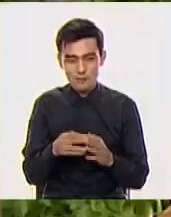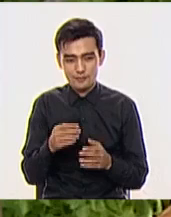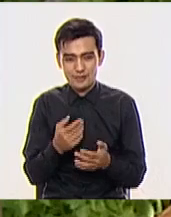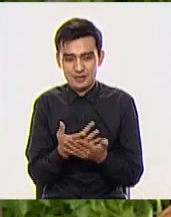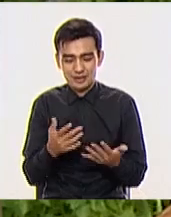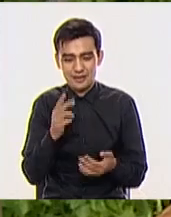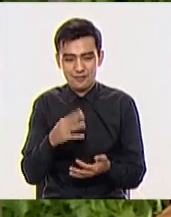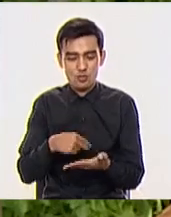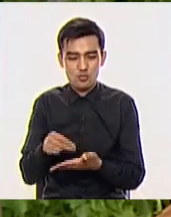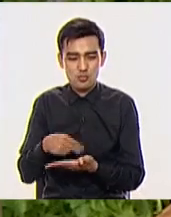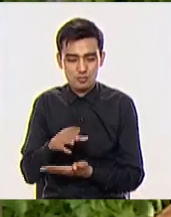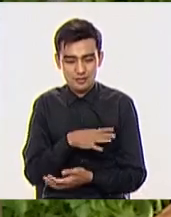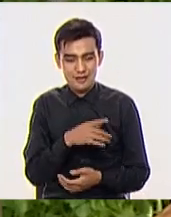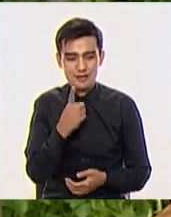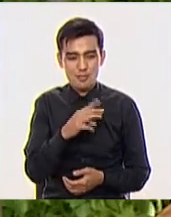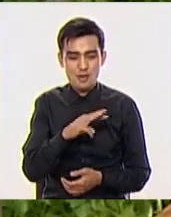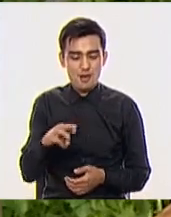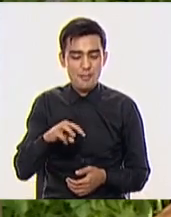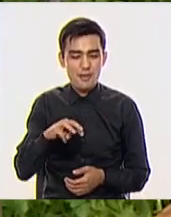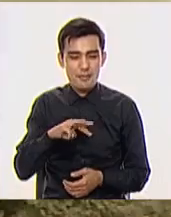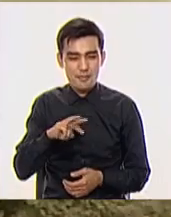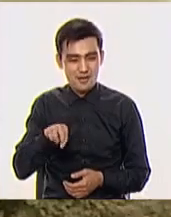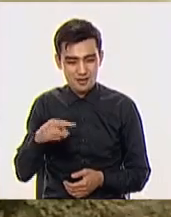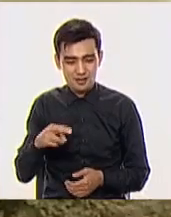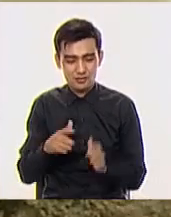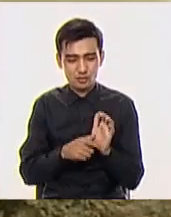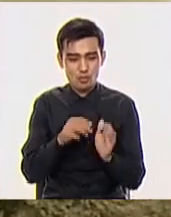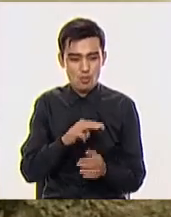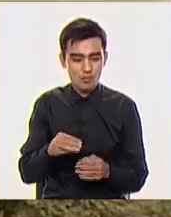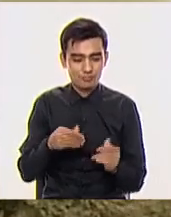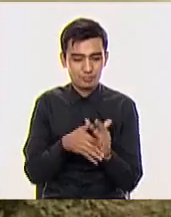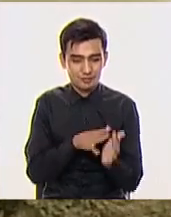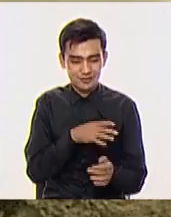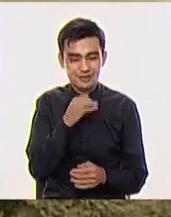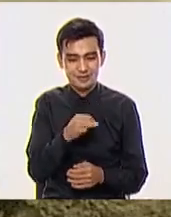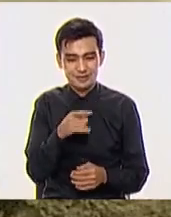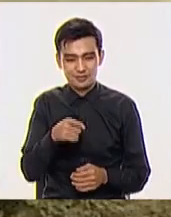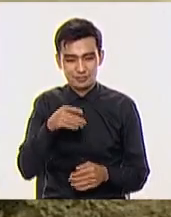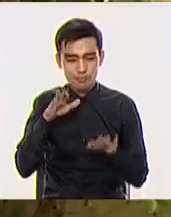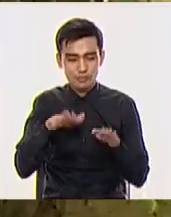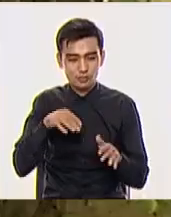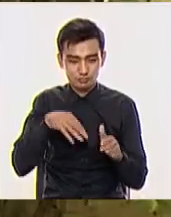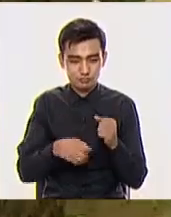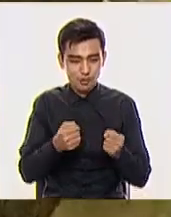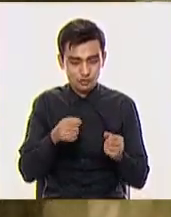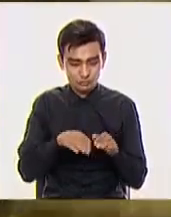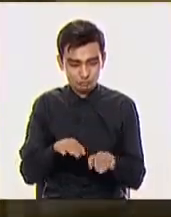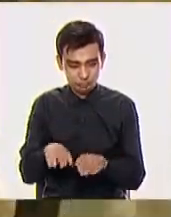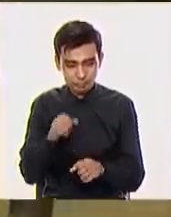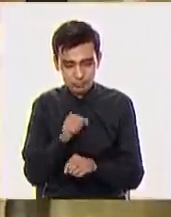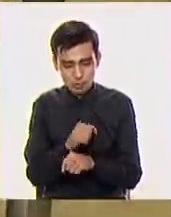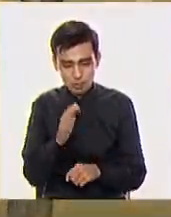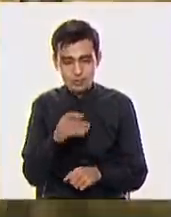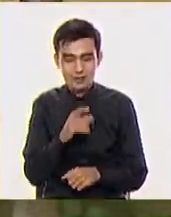алыпты. 1 миллиард 700 миллион теңге жұмсаған компания өкілдері тұрғын үй кешенінің жерасты паркингі болады. Бұл аумаққа алаңқай мен